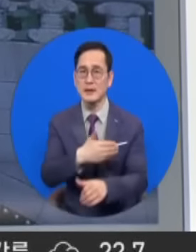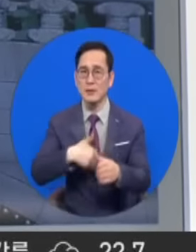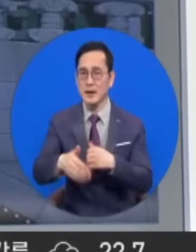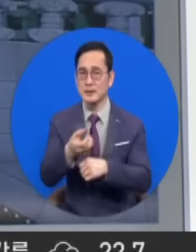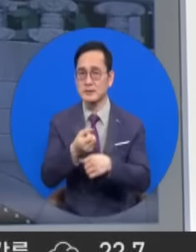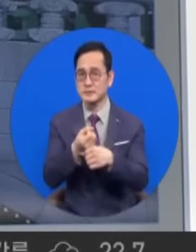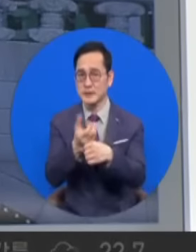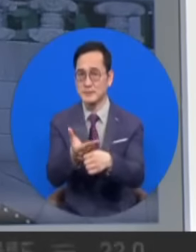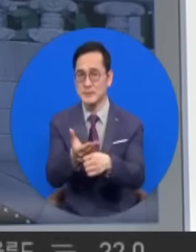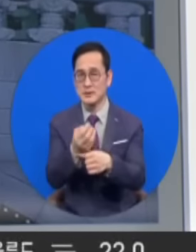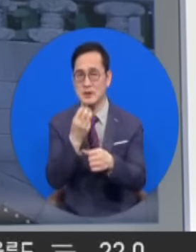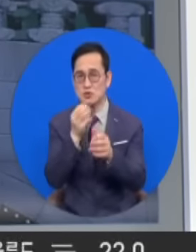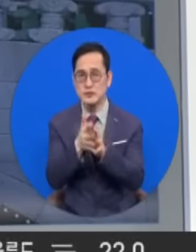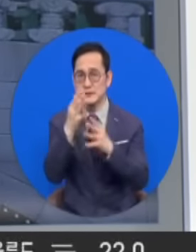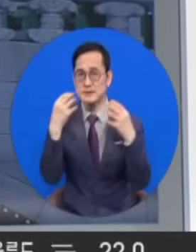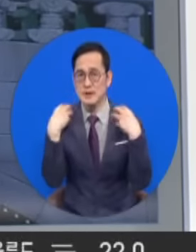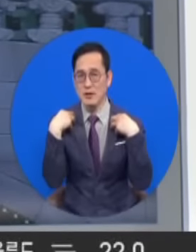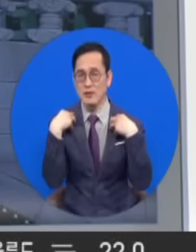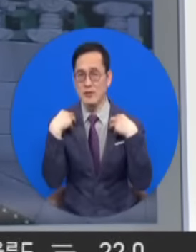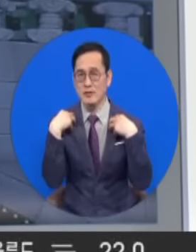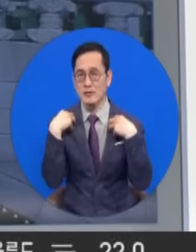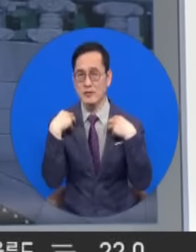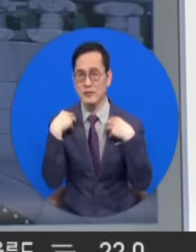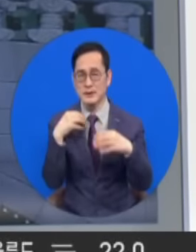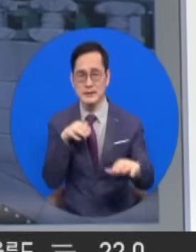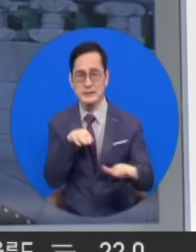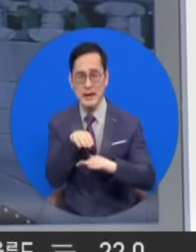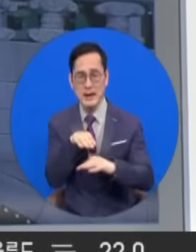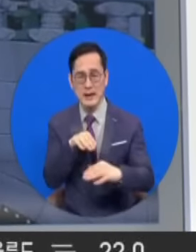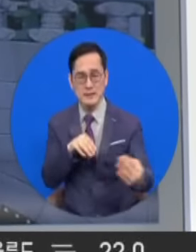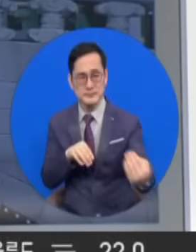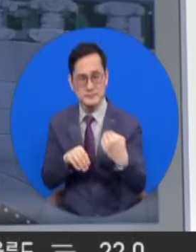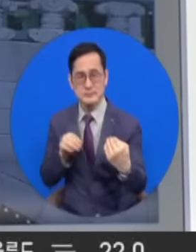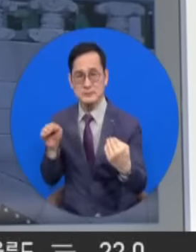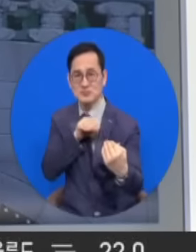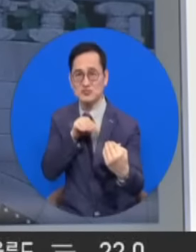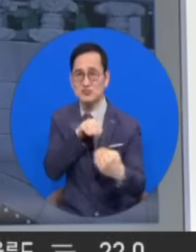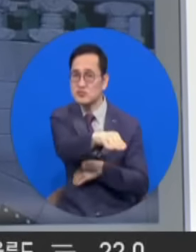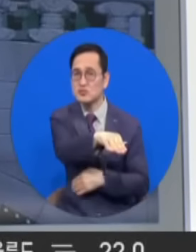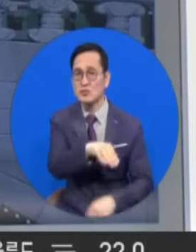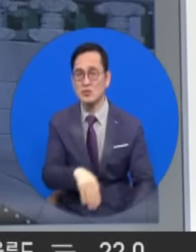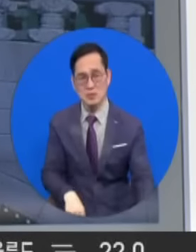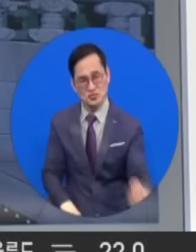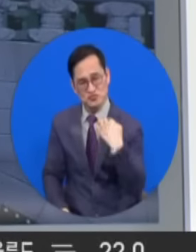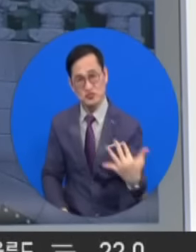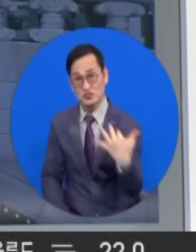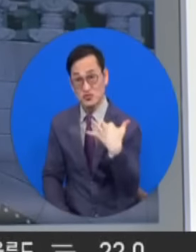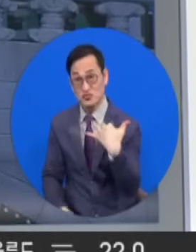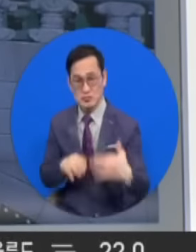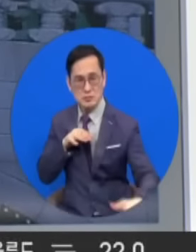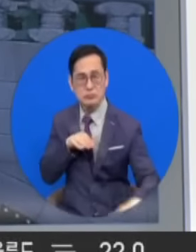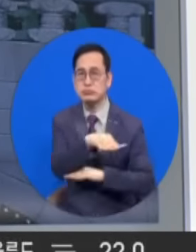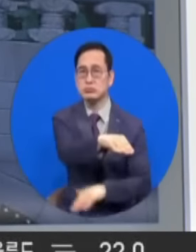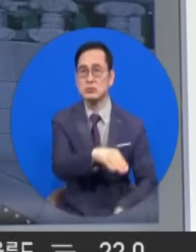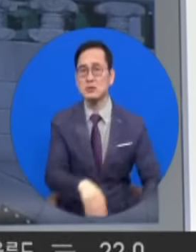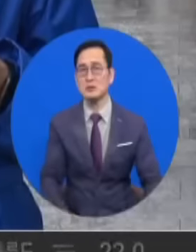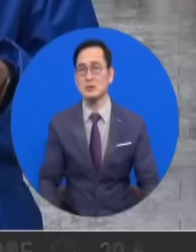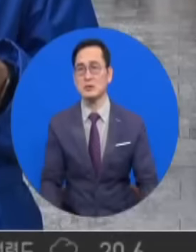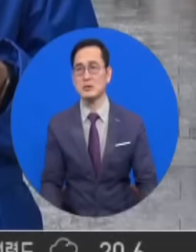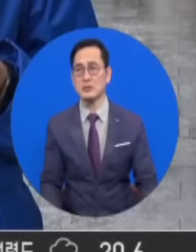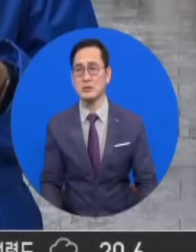전해드리겠습니다. 서울시청역 앞 교차로에서 역주행 차량이 인도를 덮쳐서 시민 9명이 안타깝게 숨졌습니다.